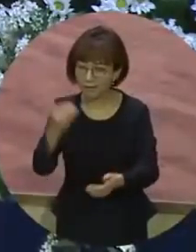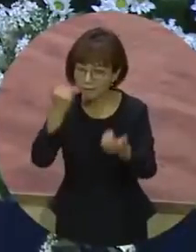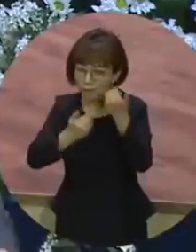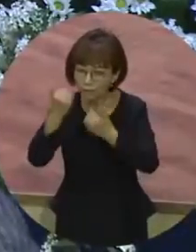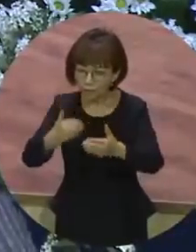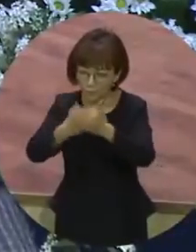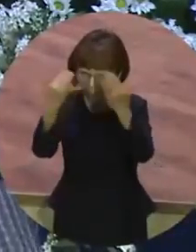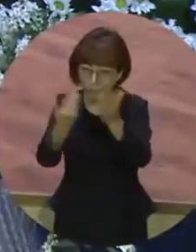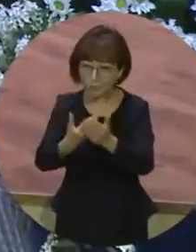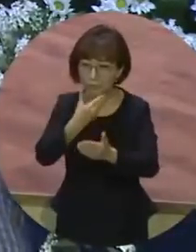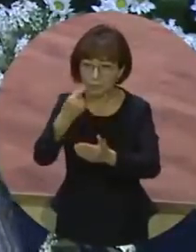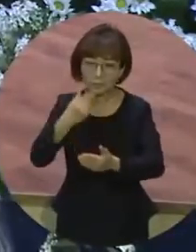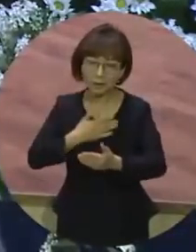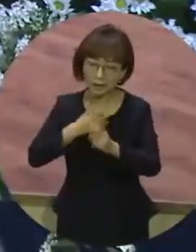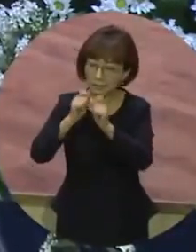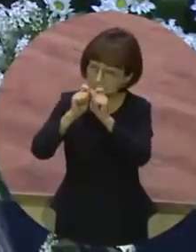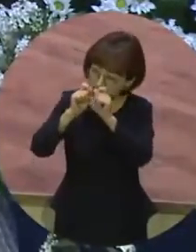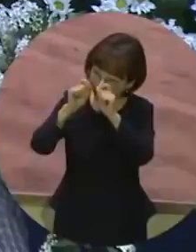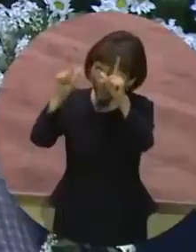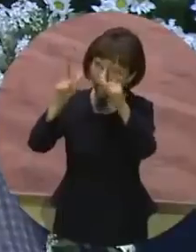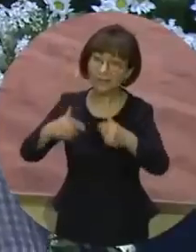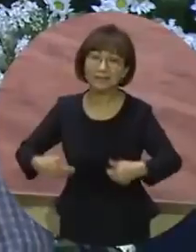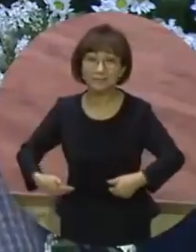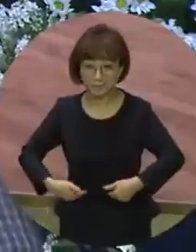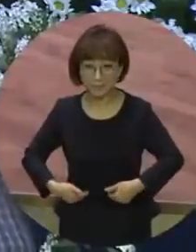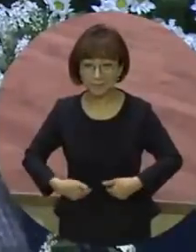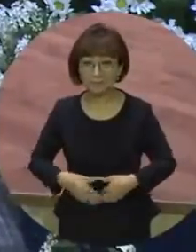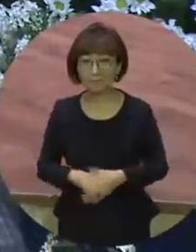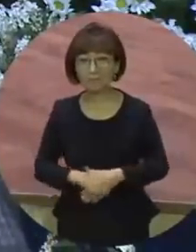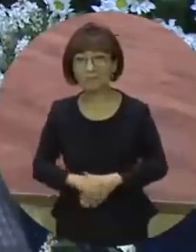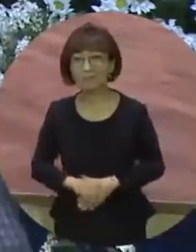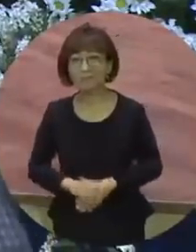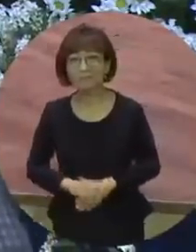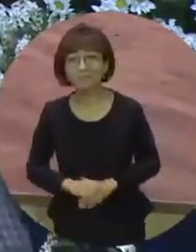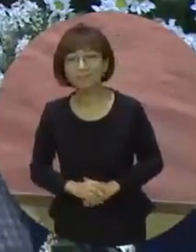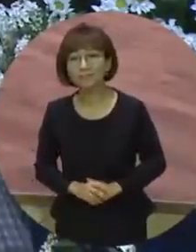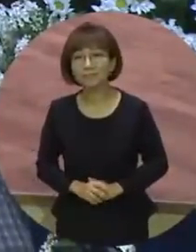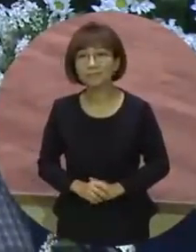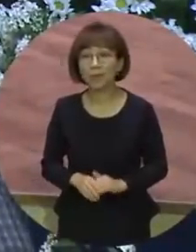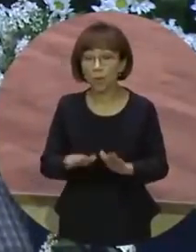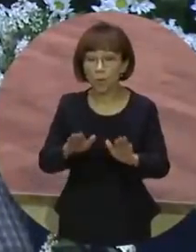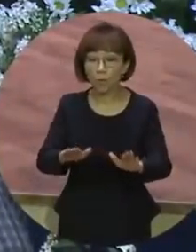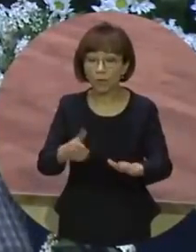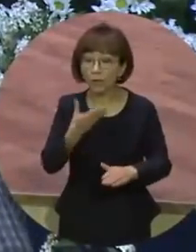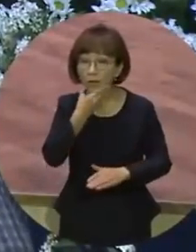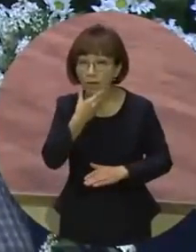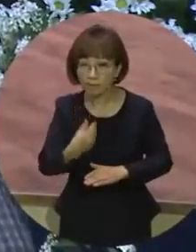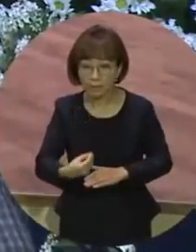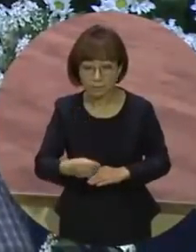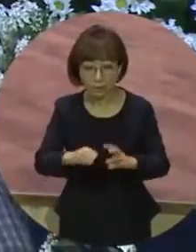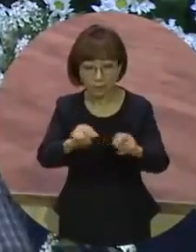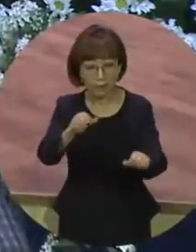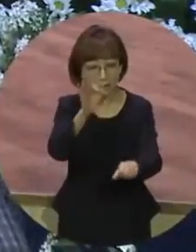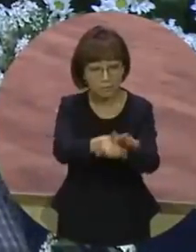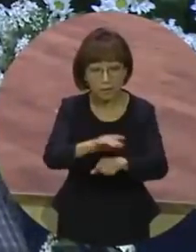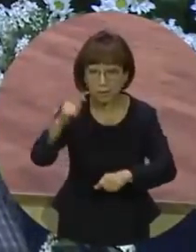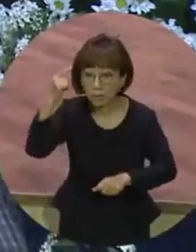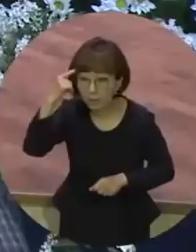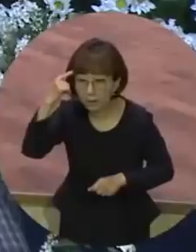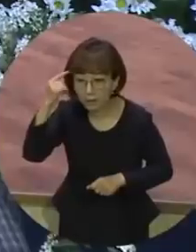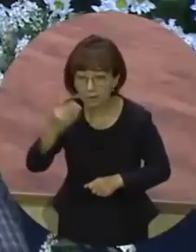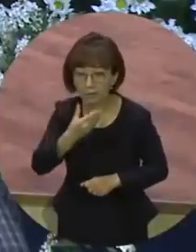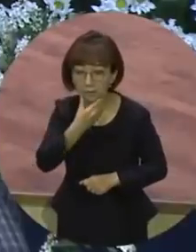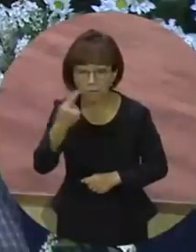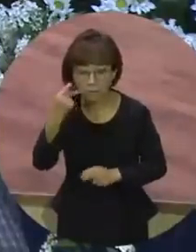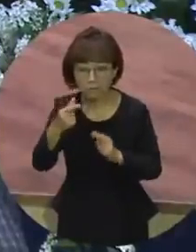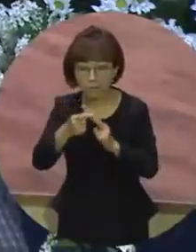복음이구나. 오늘 본문에서 아브라함이 굳이 막벨라 굴을 400세겔에 샀다는 것은 복음과 전도를 위한 참된